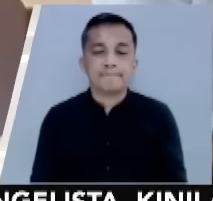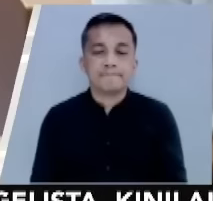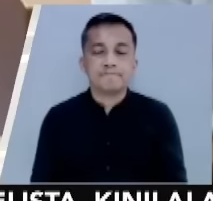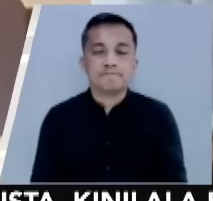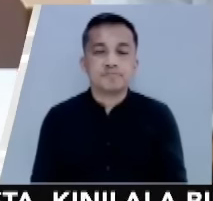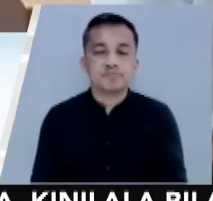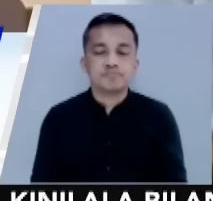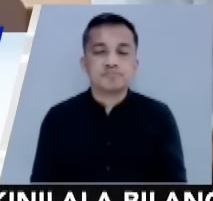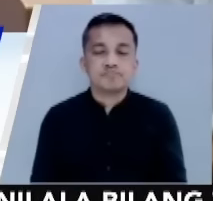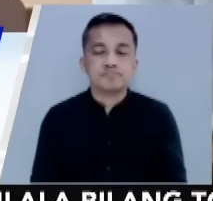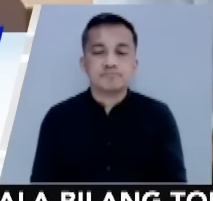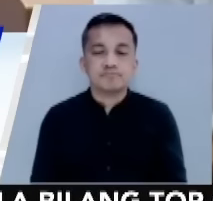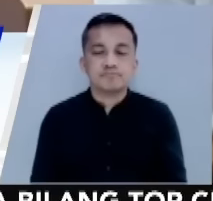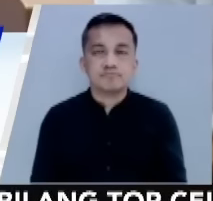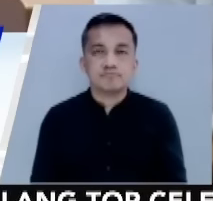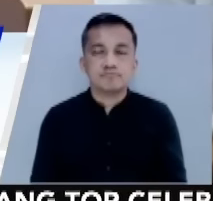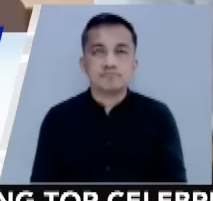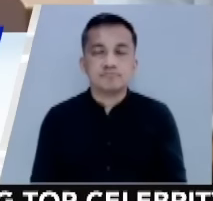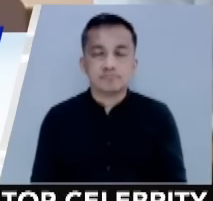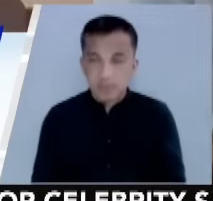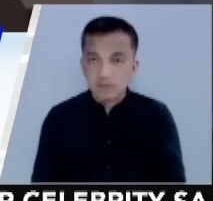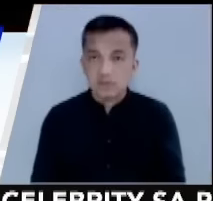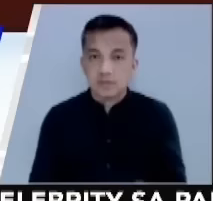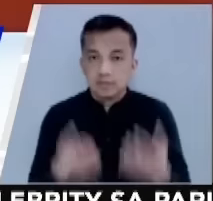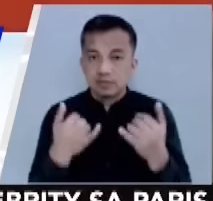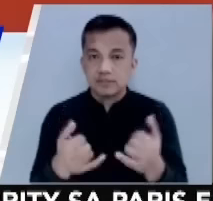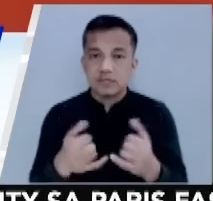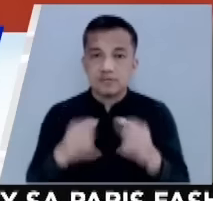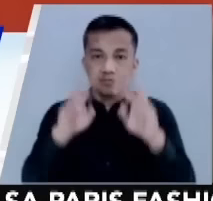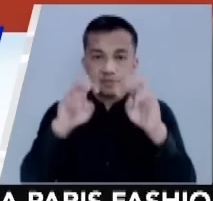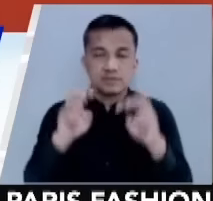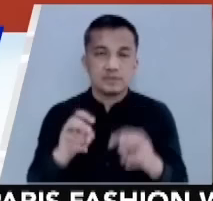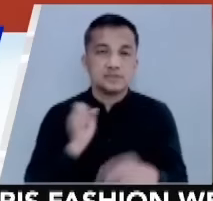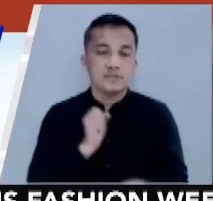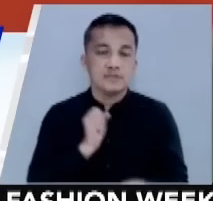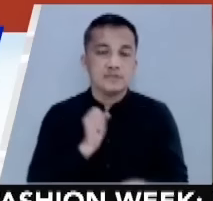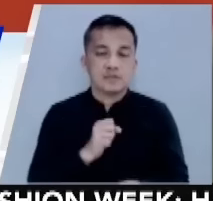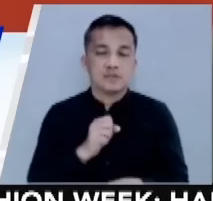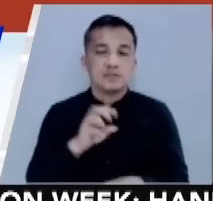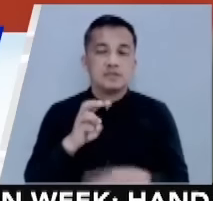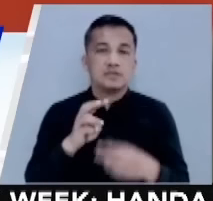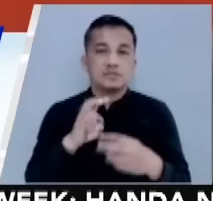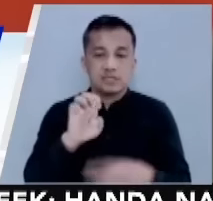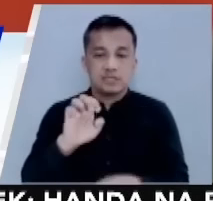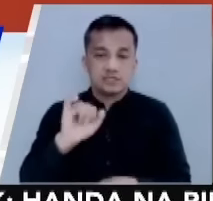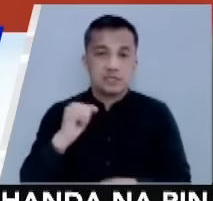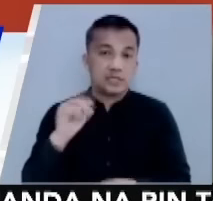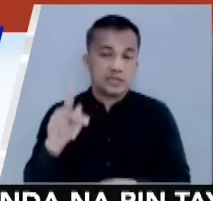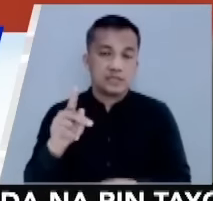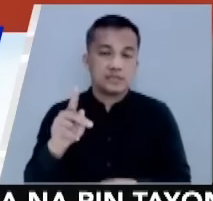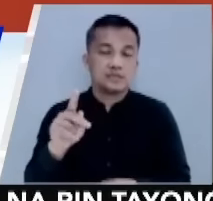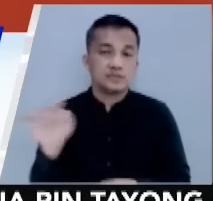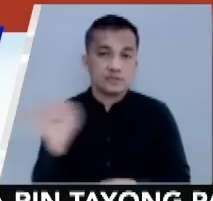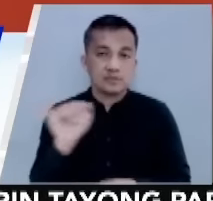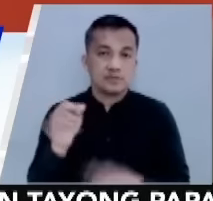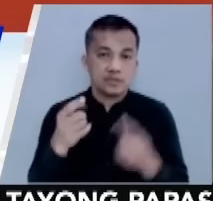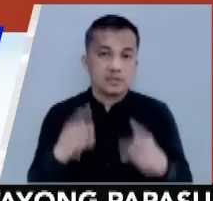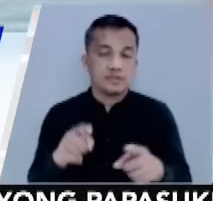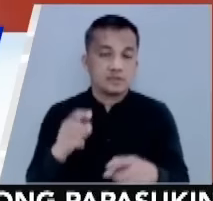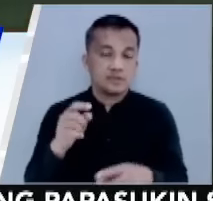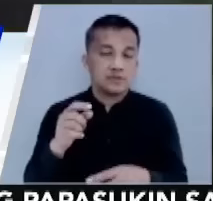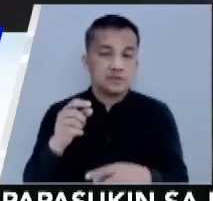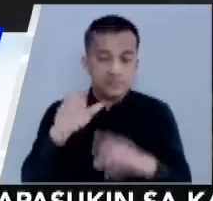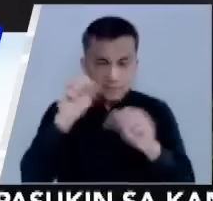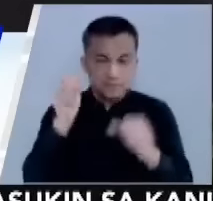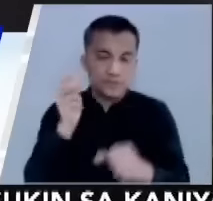Dahil mag-iimbestiga na rin ng Senado sa War on Drugs at extrajudicial killings na nangyari noong administrasyon ni dating Pangulong